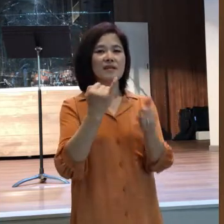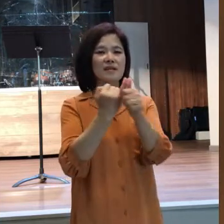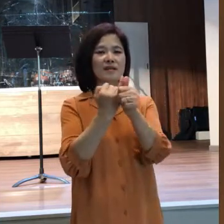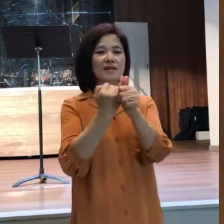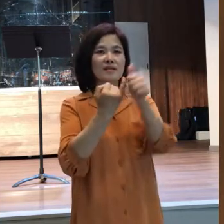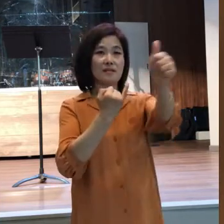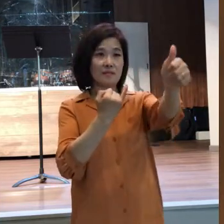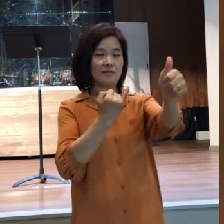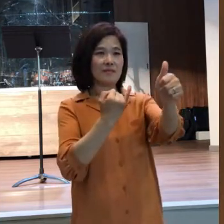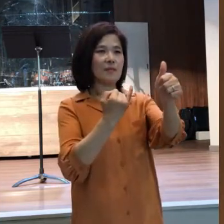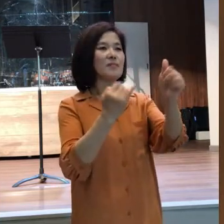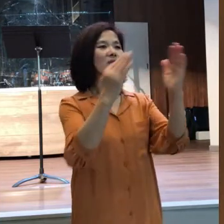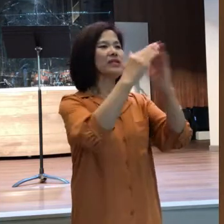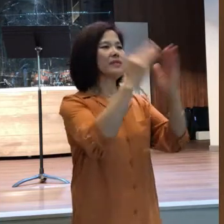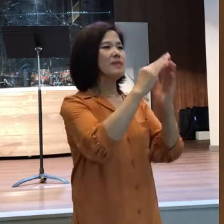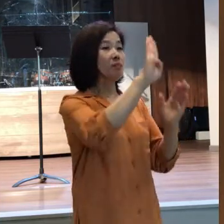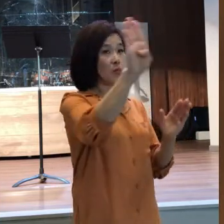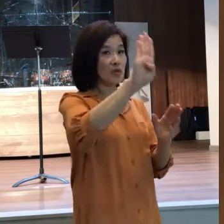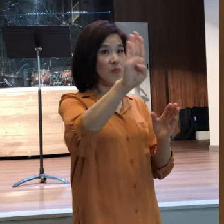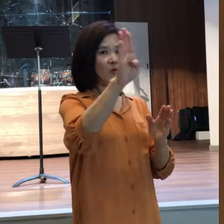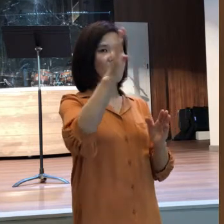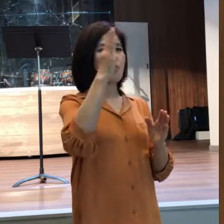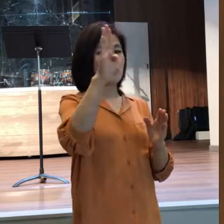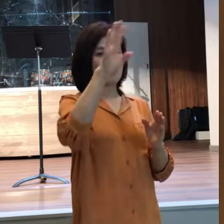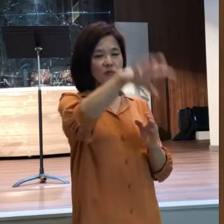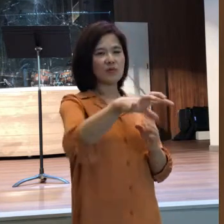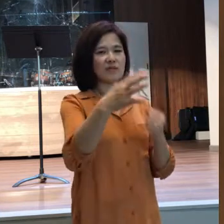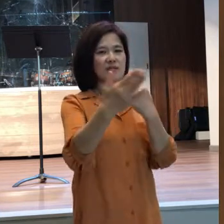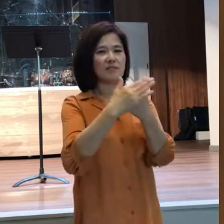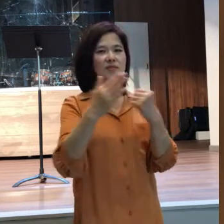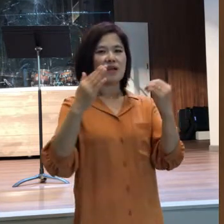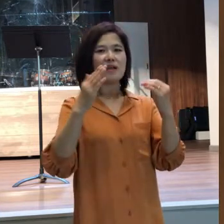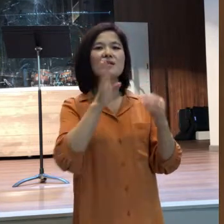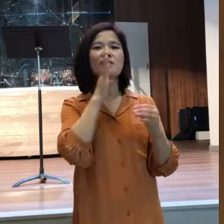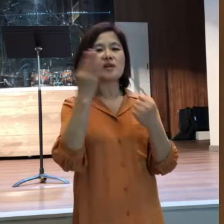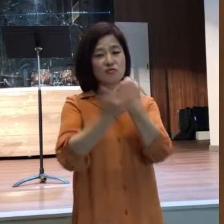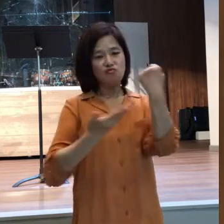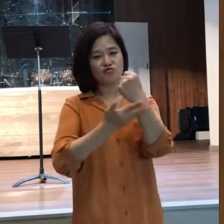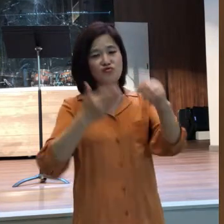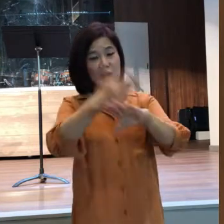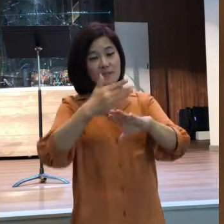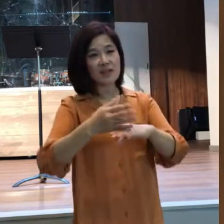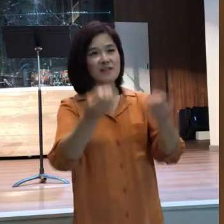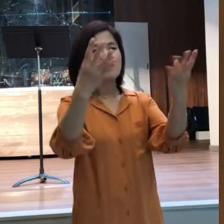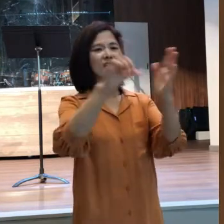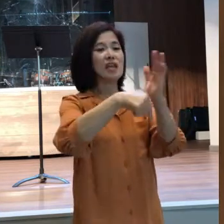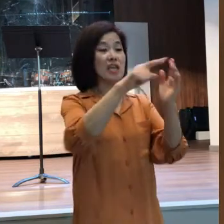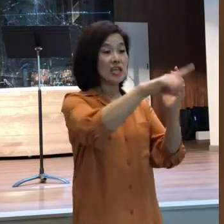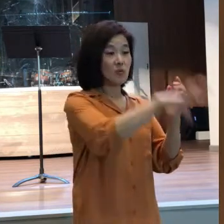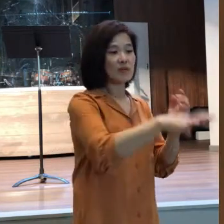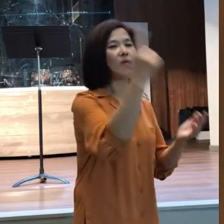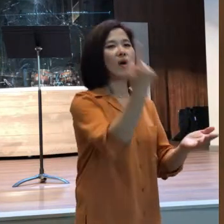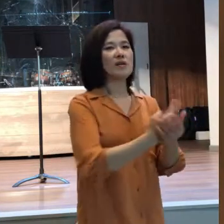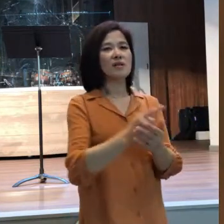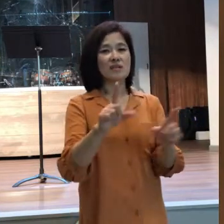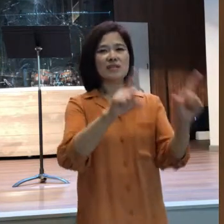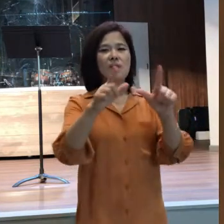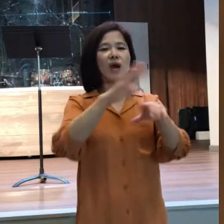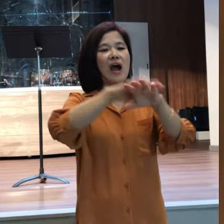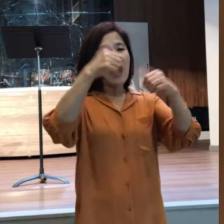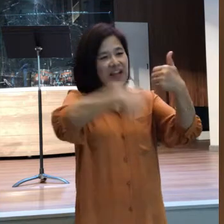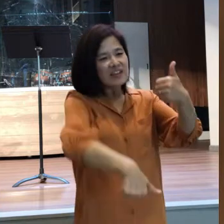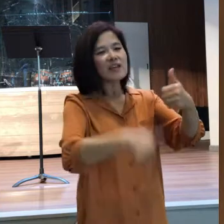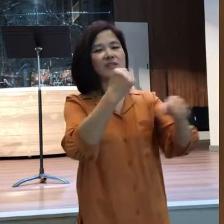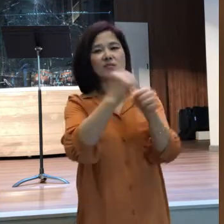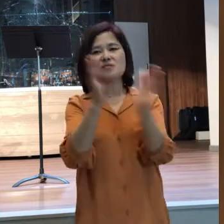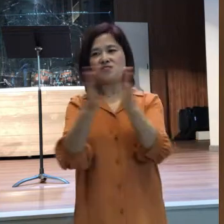시집이 볼티모어예요. 그래서 이제 우리 한국 사람이니까 추석을 여기 시집에 와서 보내고 안녕히 계세요. 그리고